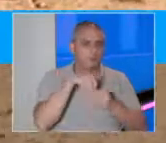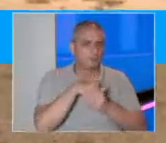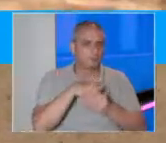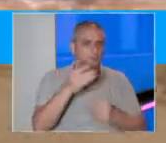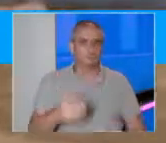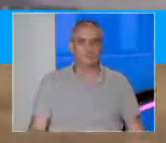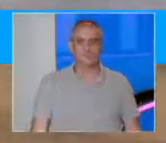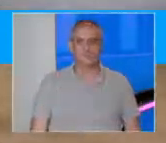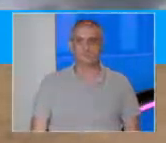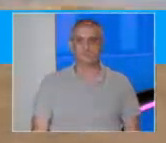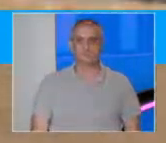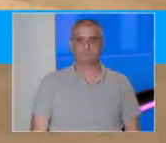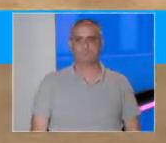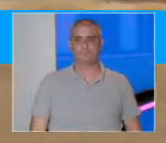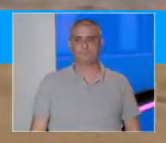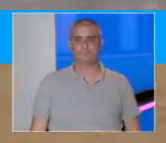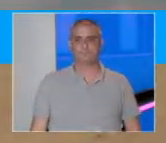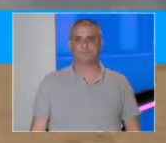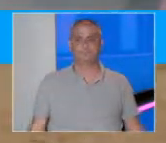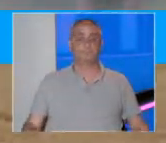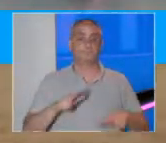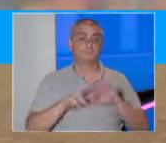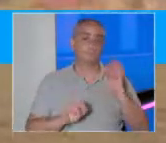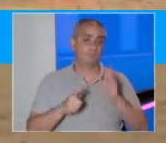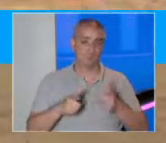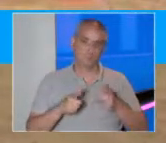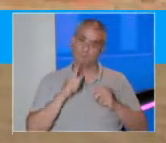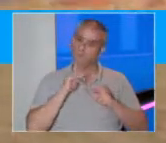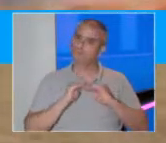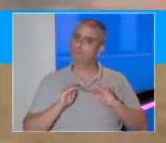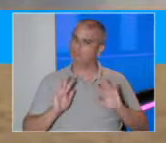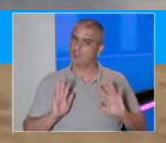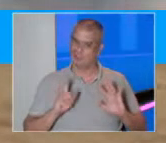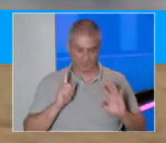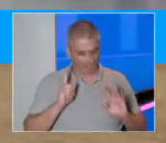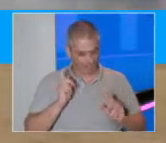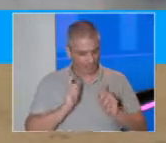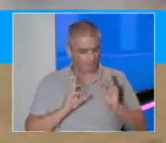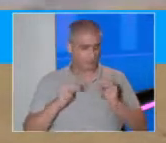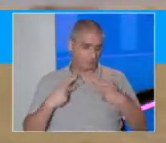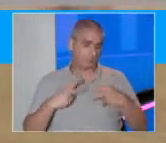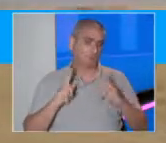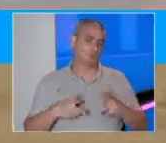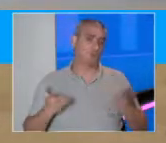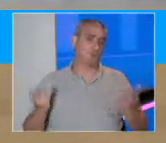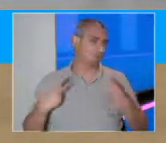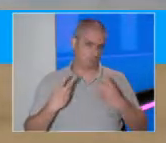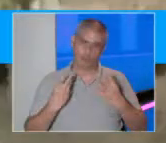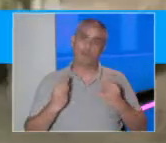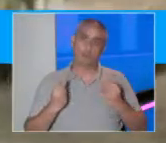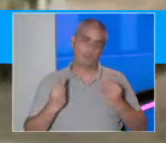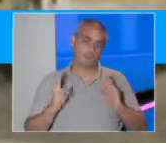בעיר? המצב של התושבים עכשיו שקט, אבל אנשים עם חששות, חששות לא